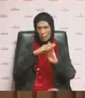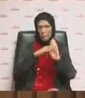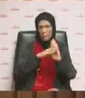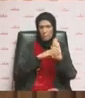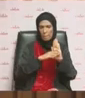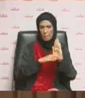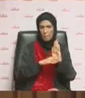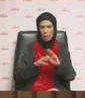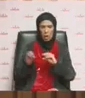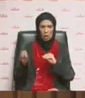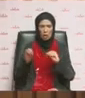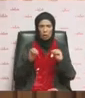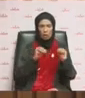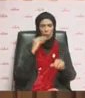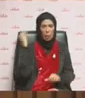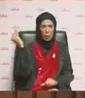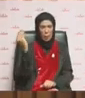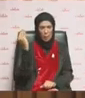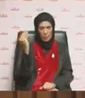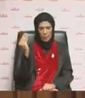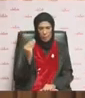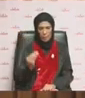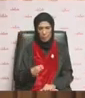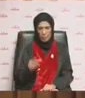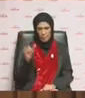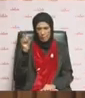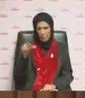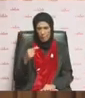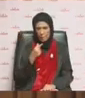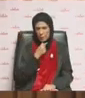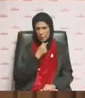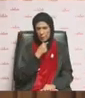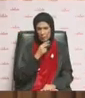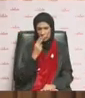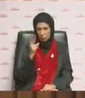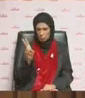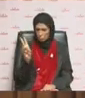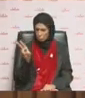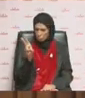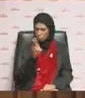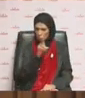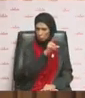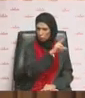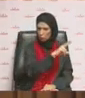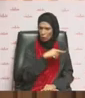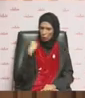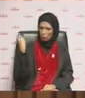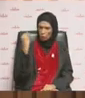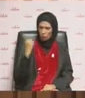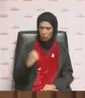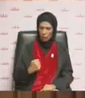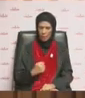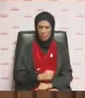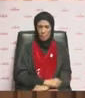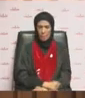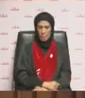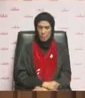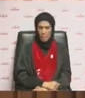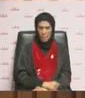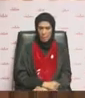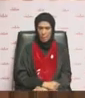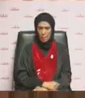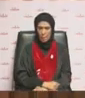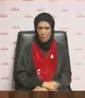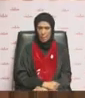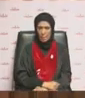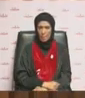الكوادر الوطنية بالنسبة للسياحة؟ يعني الأجنبي يسوق البحرين هذا يعني مقبول؟ ما أتوقع أن في أحد منكم يقبل هذا المعيار من عقب